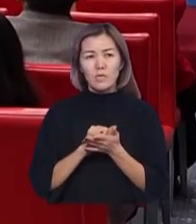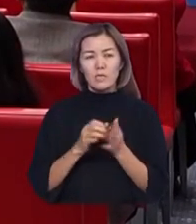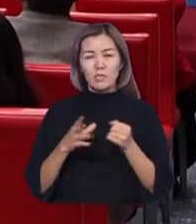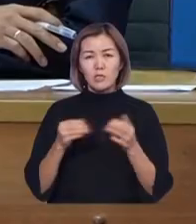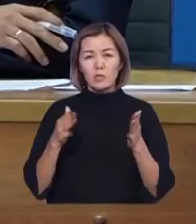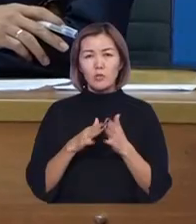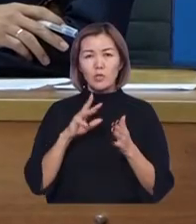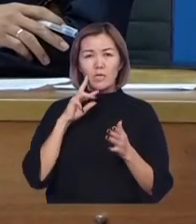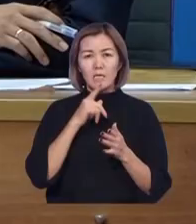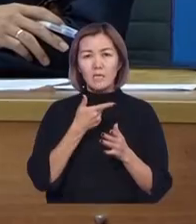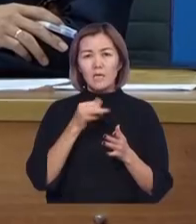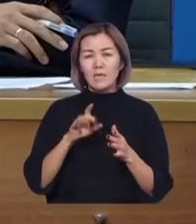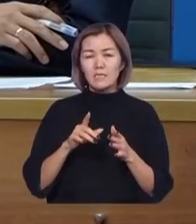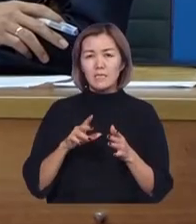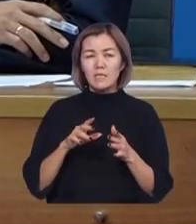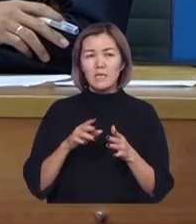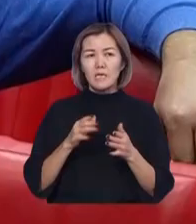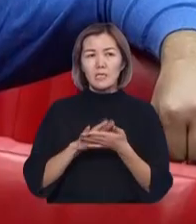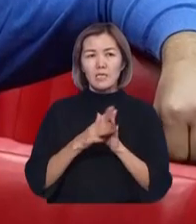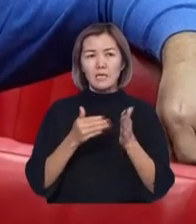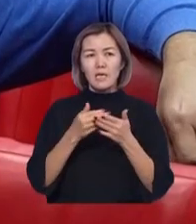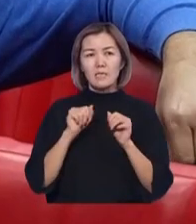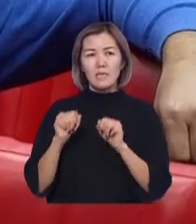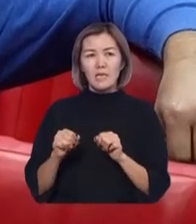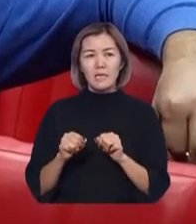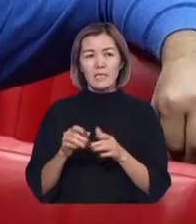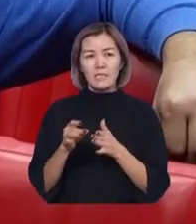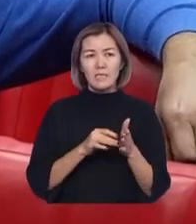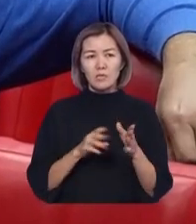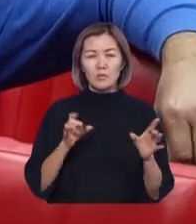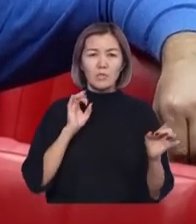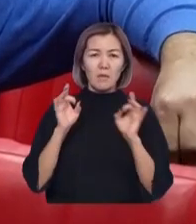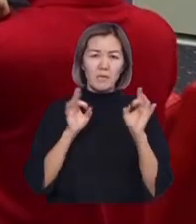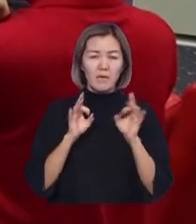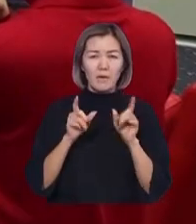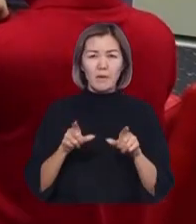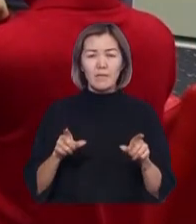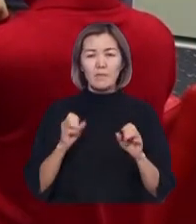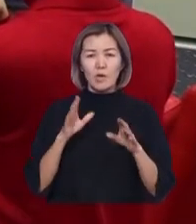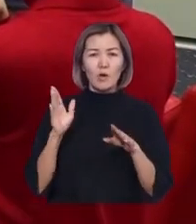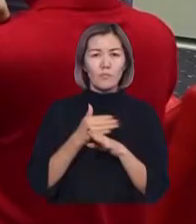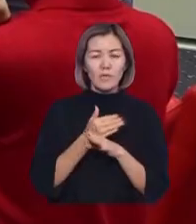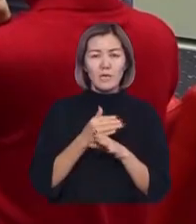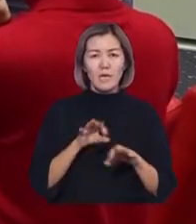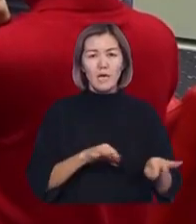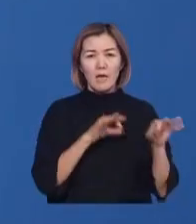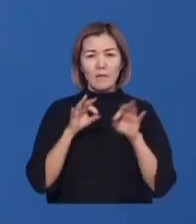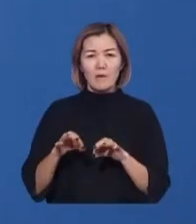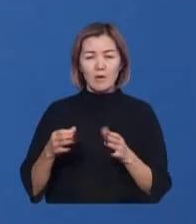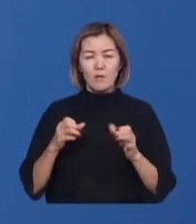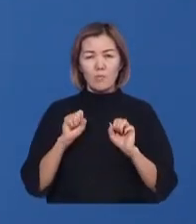улы газдың әсерінен болатын улану жағдайларының алдын алады. Яғни дер кезінде дабыл қағып, адамдарды қауіпті аймақтан эвакуациялауға